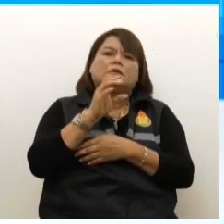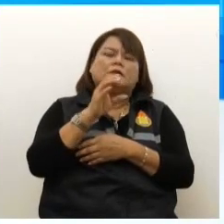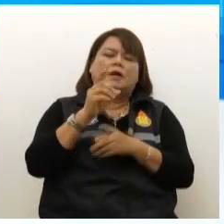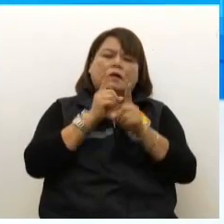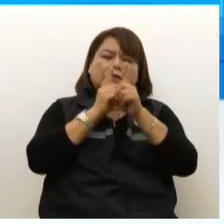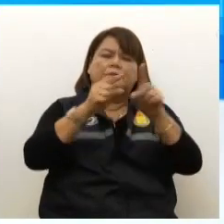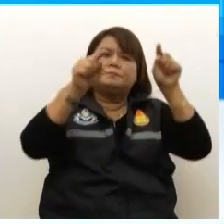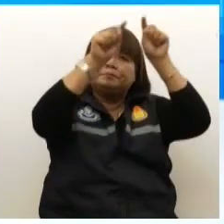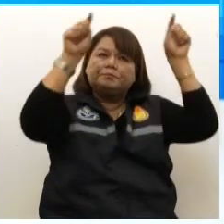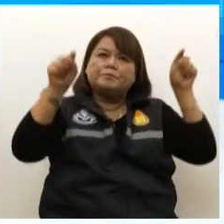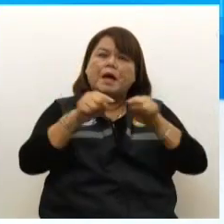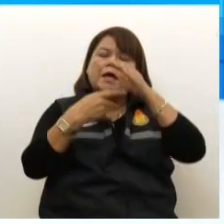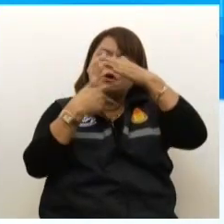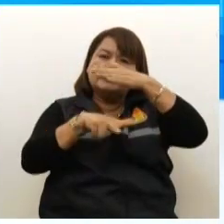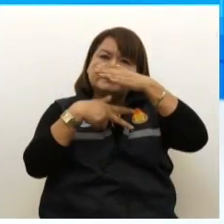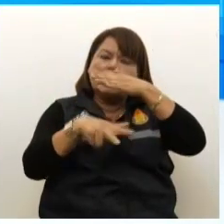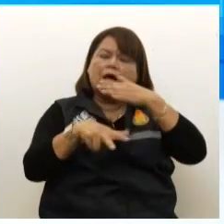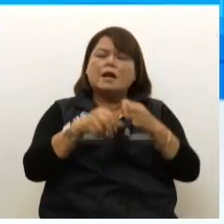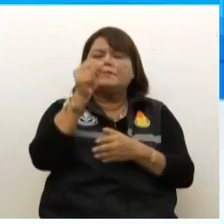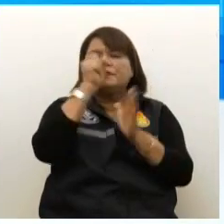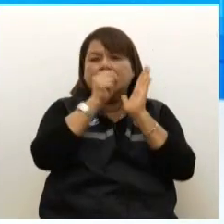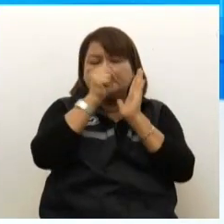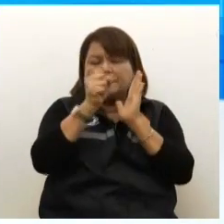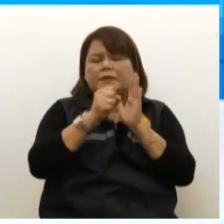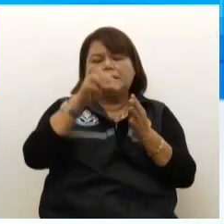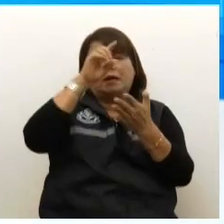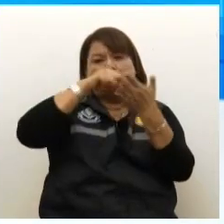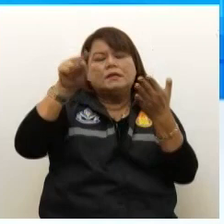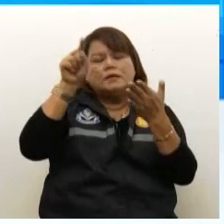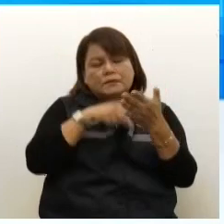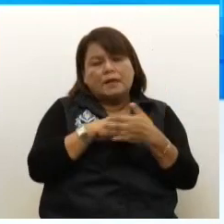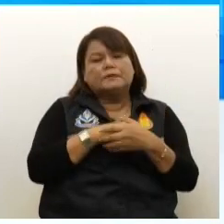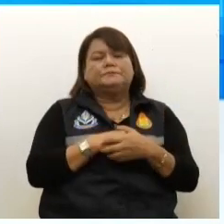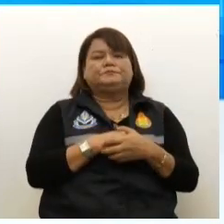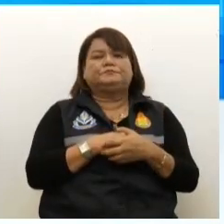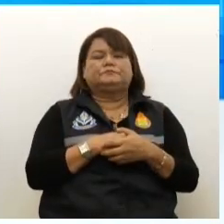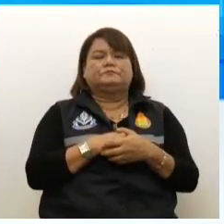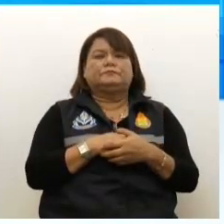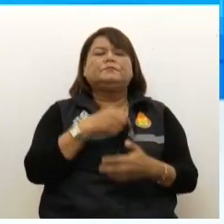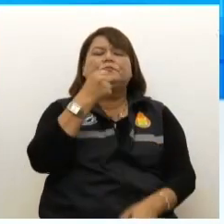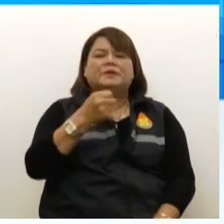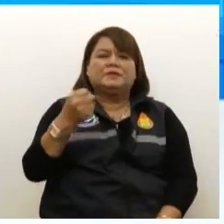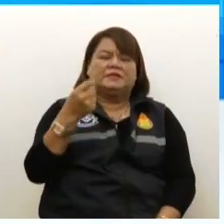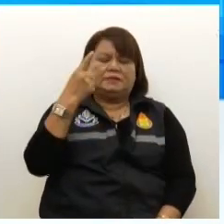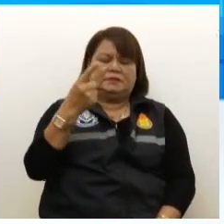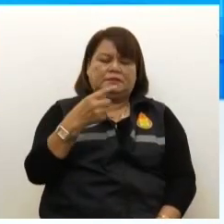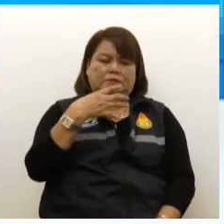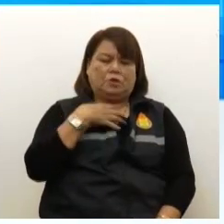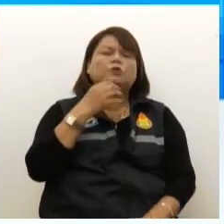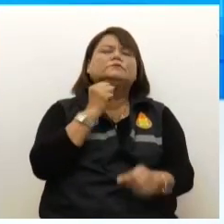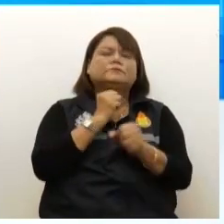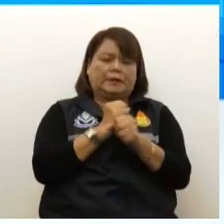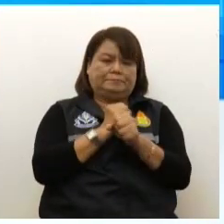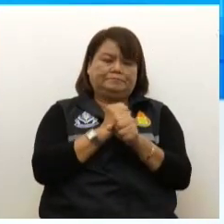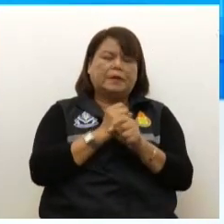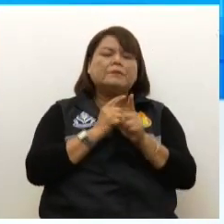ายโฆษณารวมไปถึงการประชาสัมพันธ์ให้มีการเลือกตั้งอันนี้ก็เป็นสิ่งหนึ่งซึ่งท่านจะต้องปฏิบัติให้เ